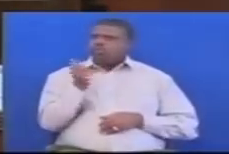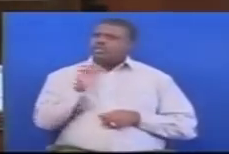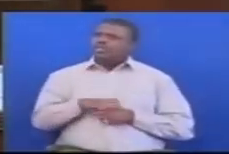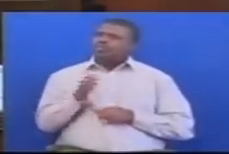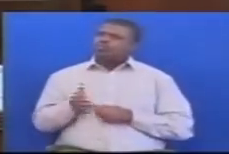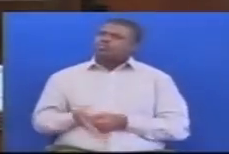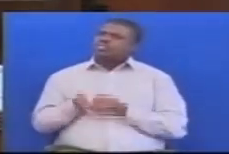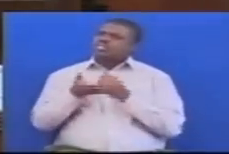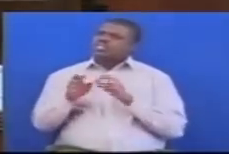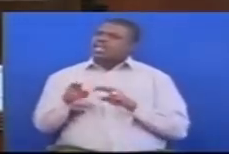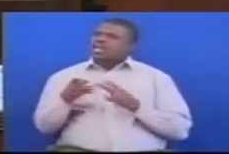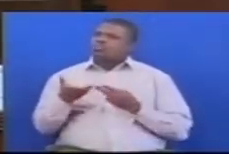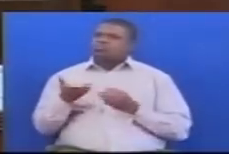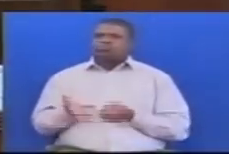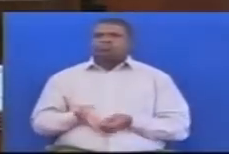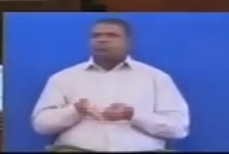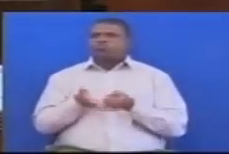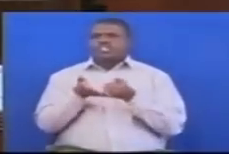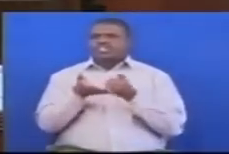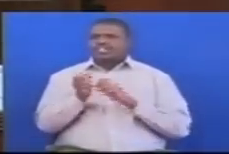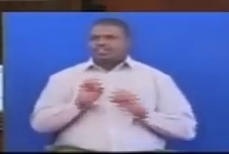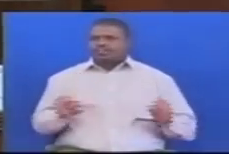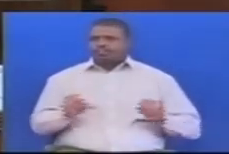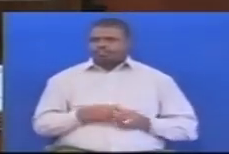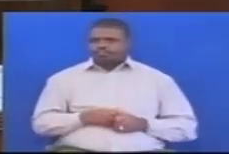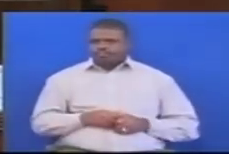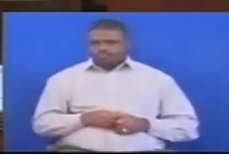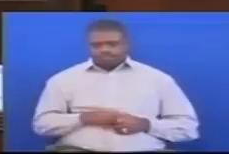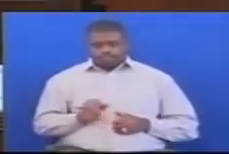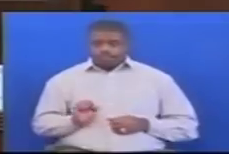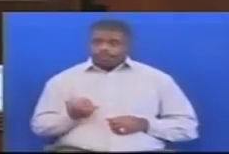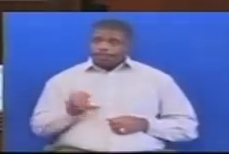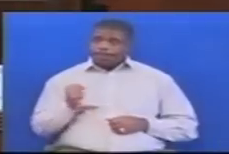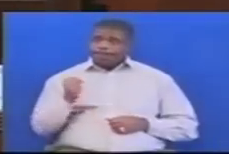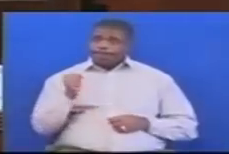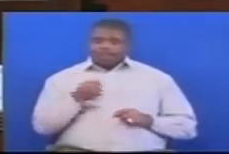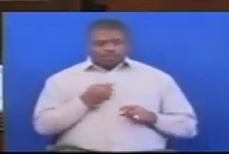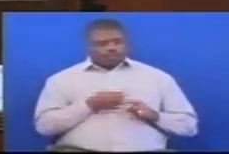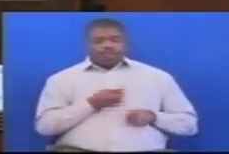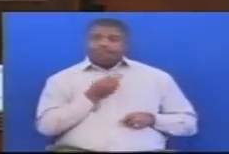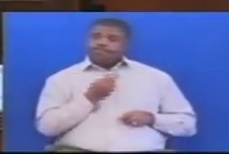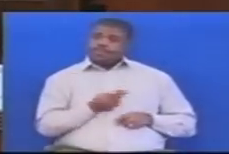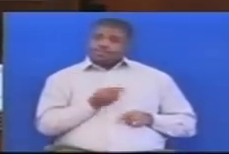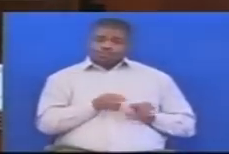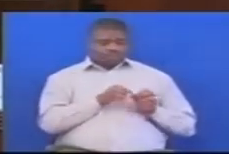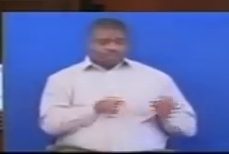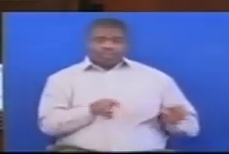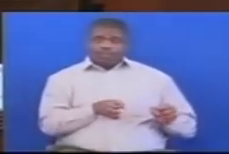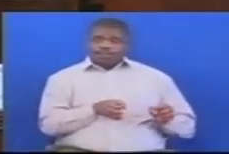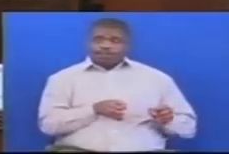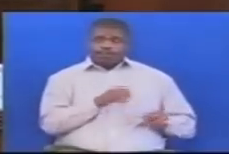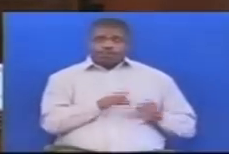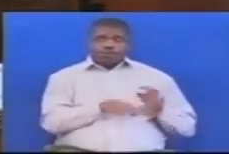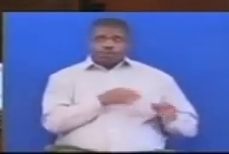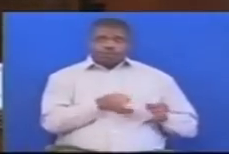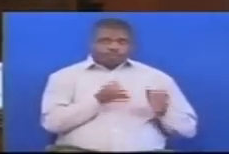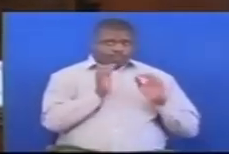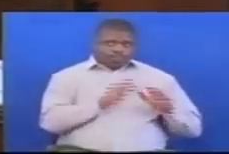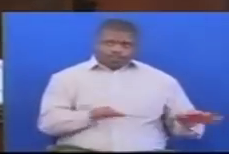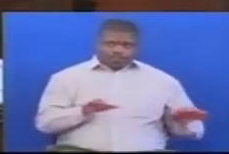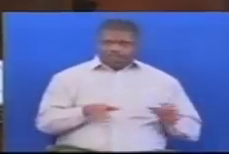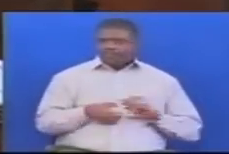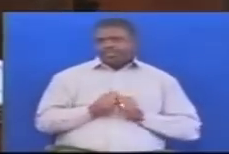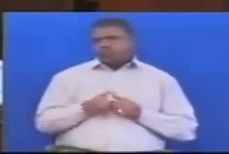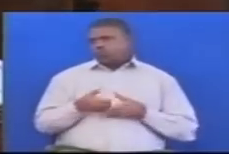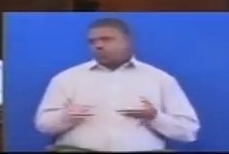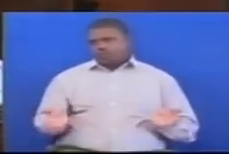wanatusaidia au hawatusaidii? Unatenga milioni 200, usanifu umesha kamilika, no doubt